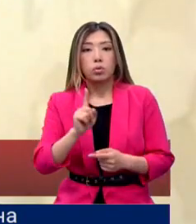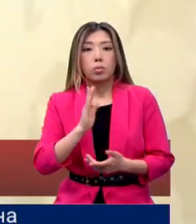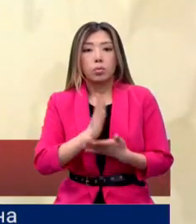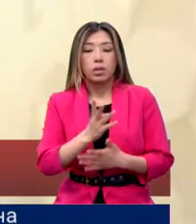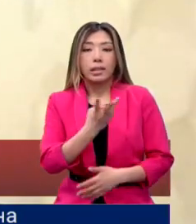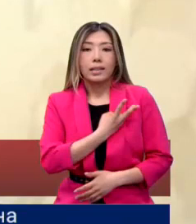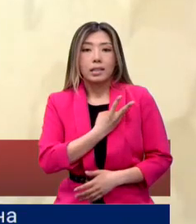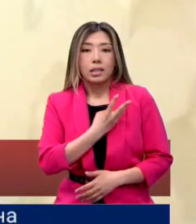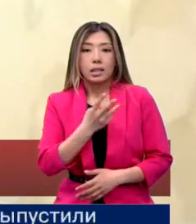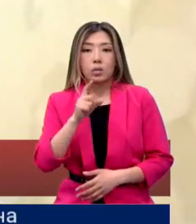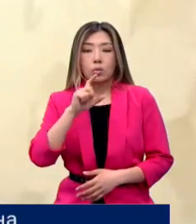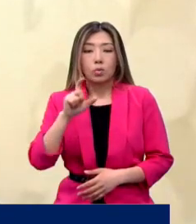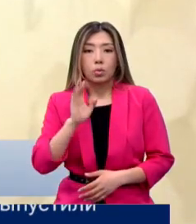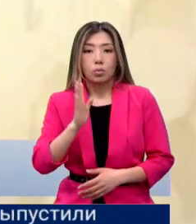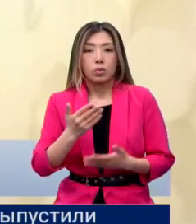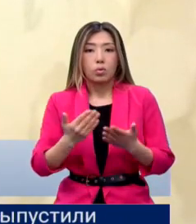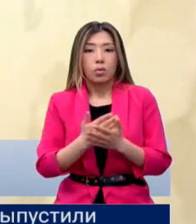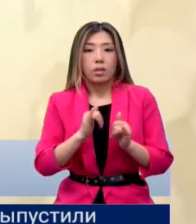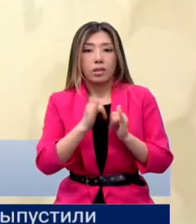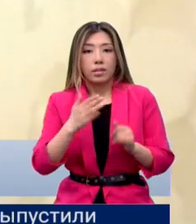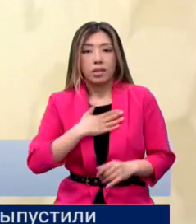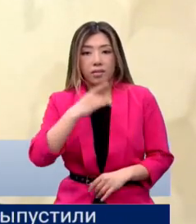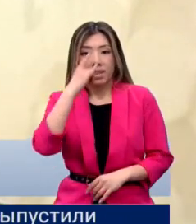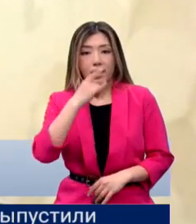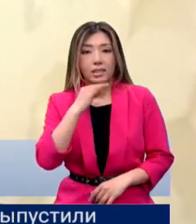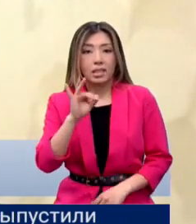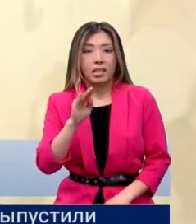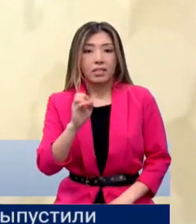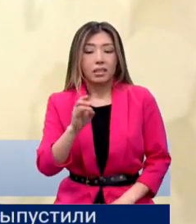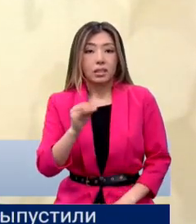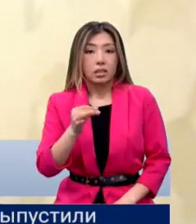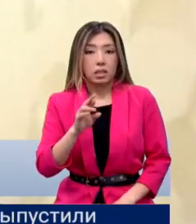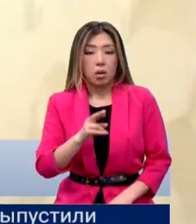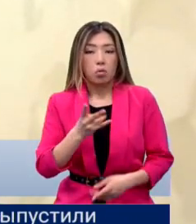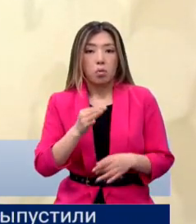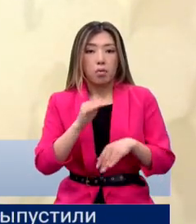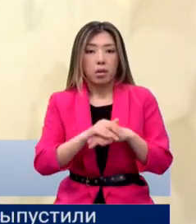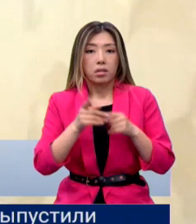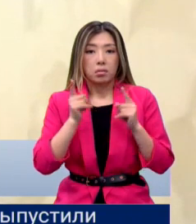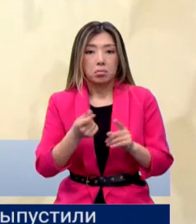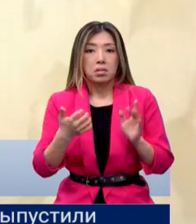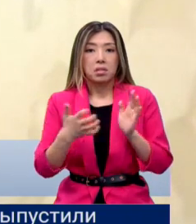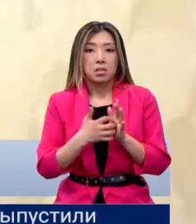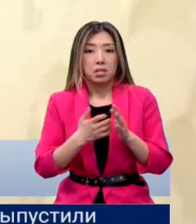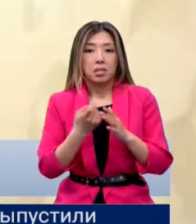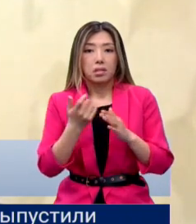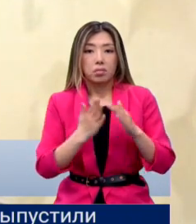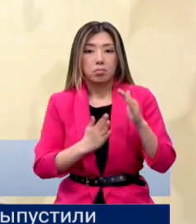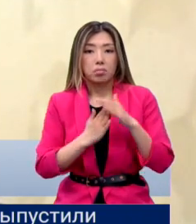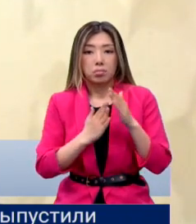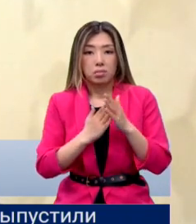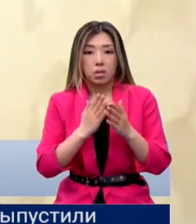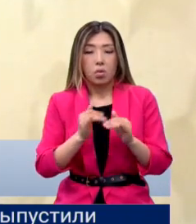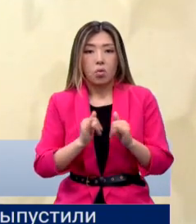Однако та привлекательность, которая у нас повысилась, она оказалась недостаточно значительной, это раз. И два, она скорее